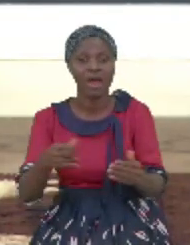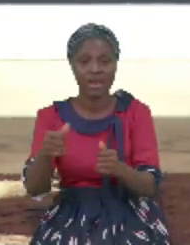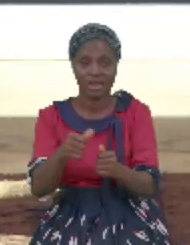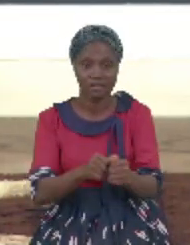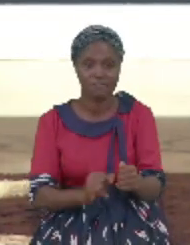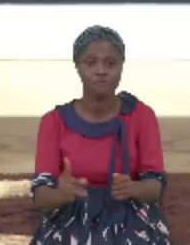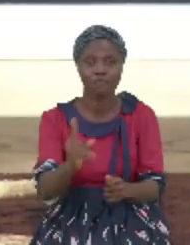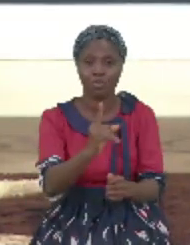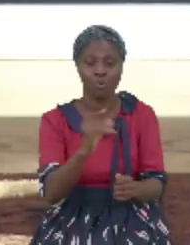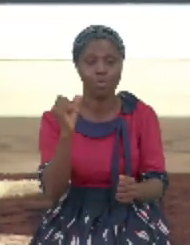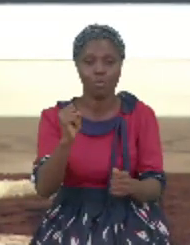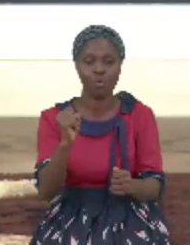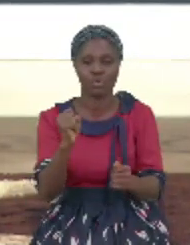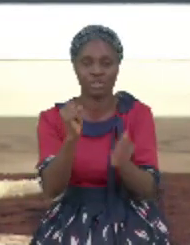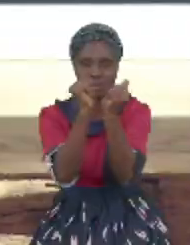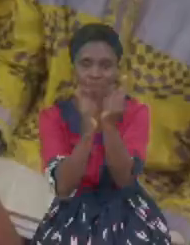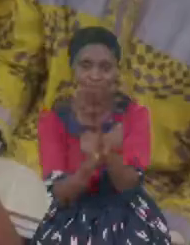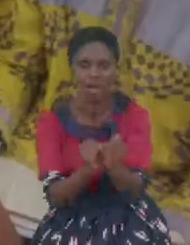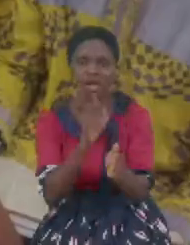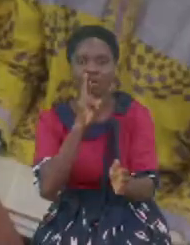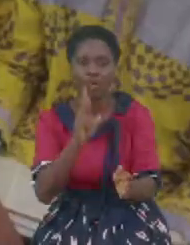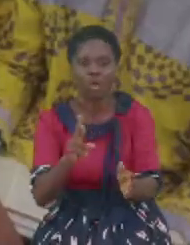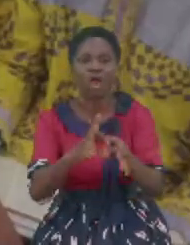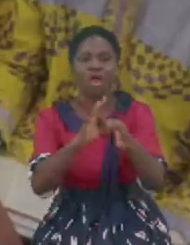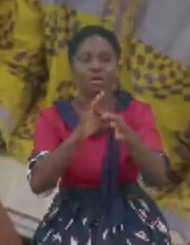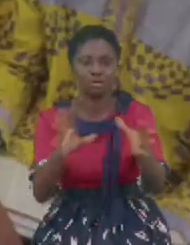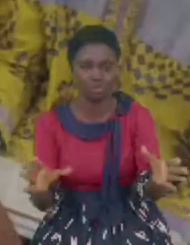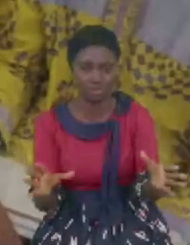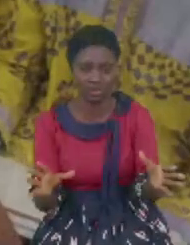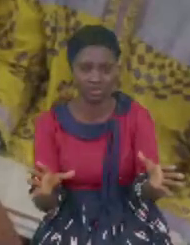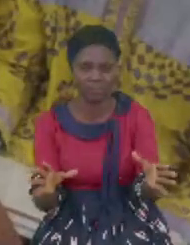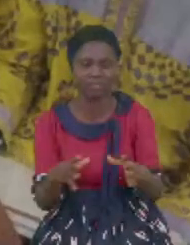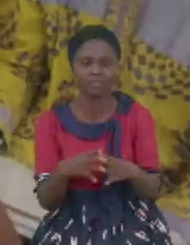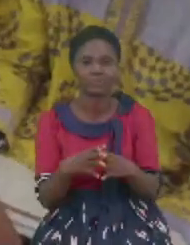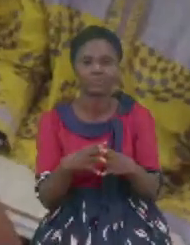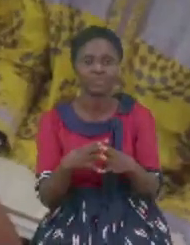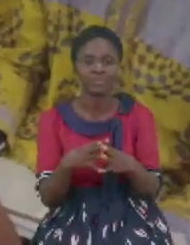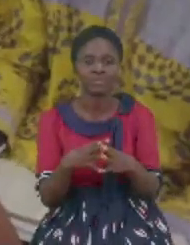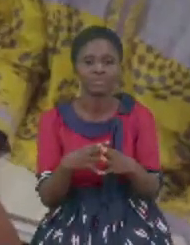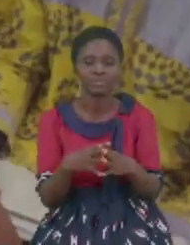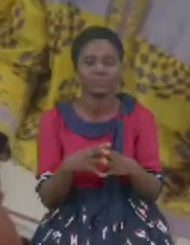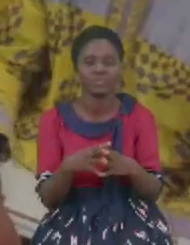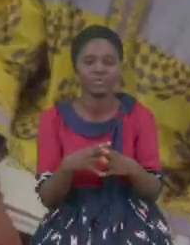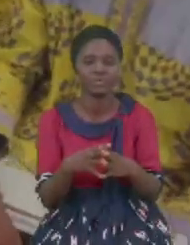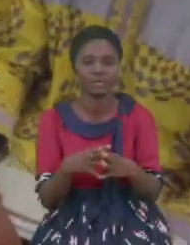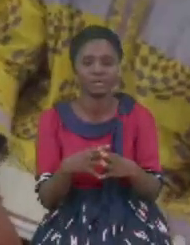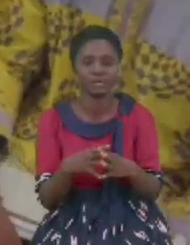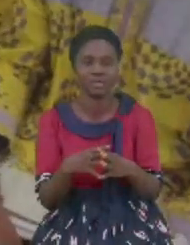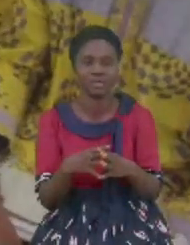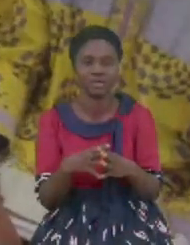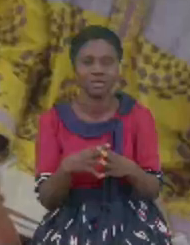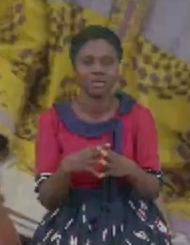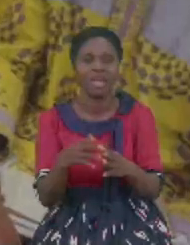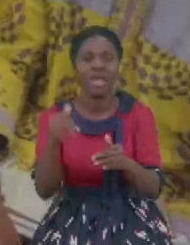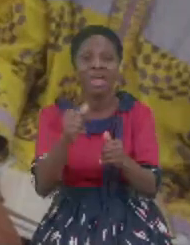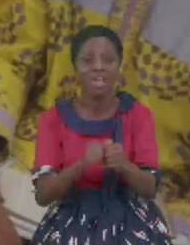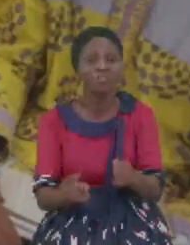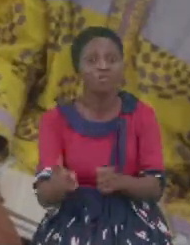suit là-bas. Et les liens, dites-moi ce qui suit. Et les liens de tous les prisonniers furent